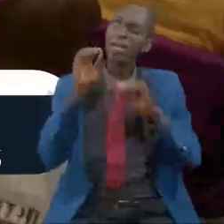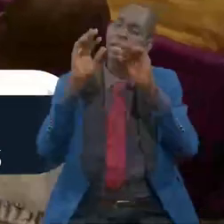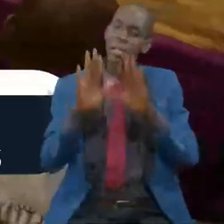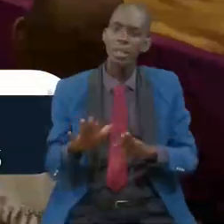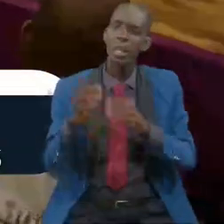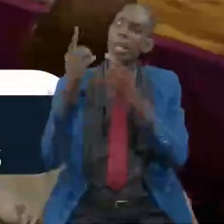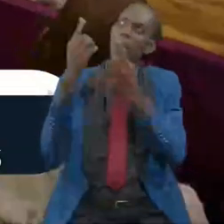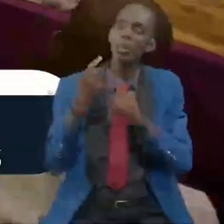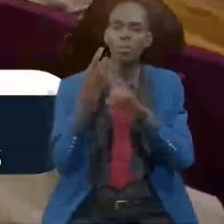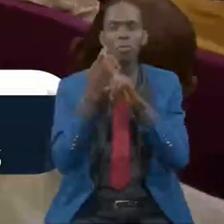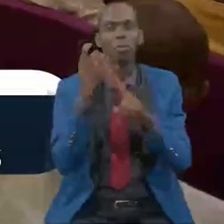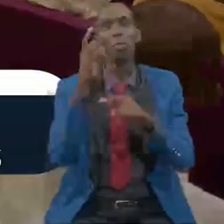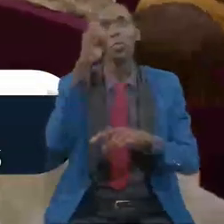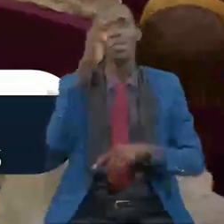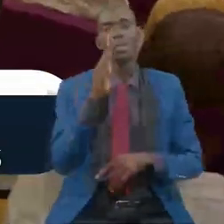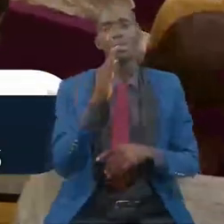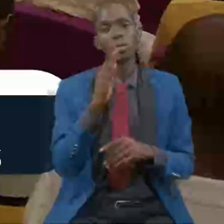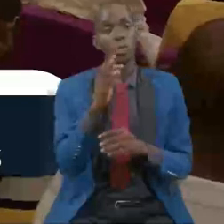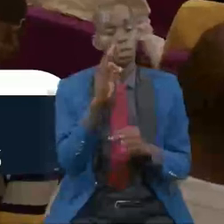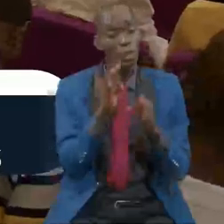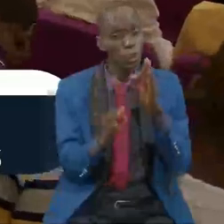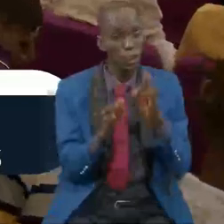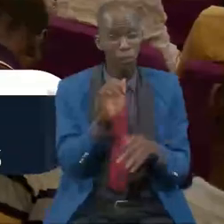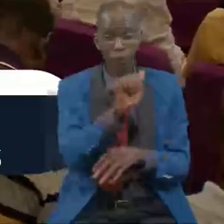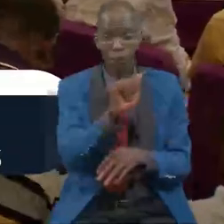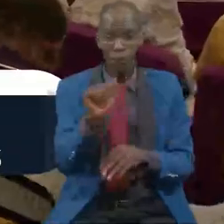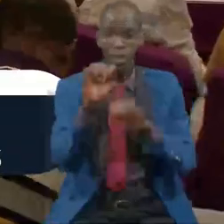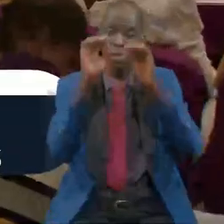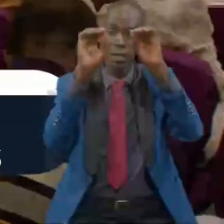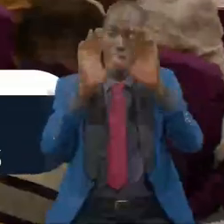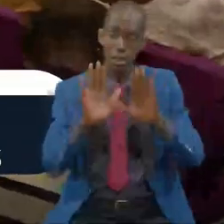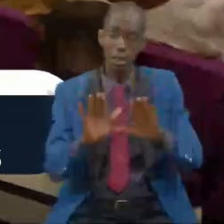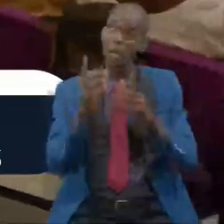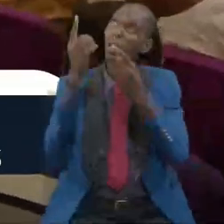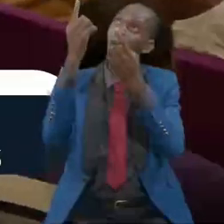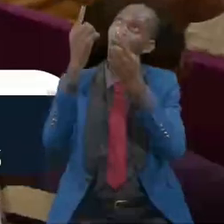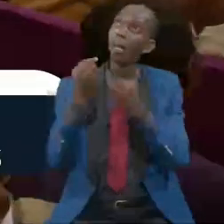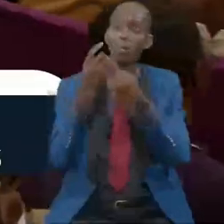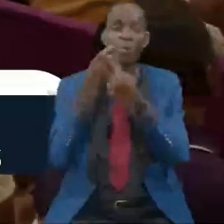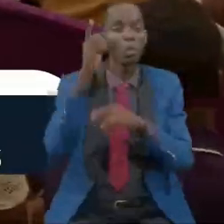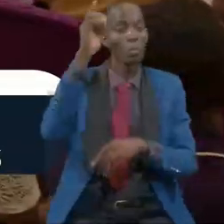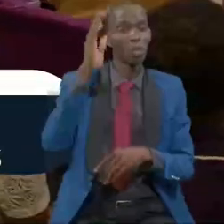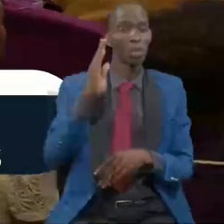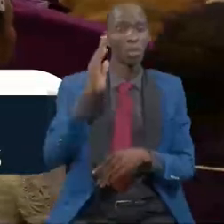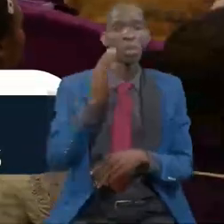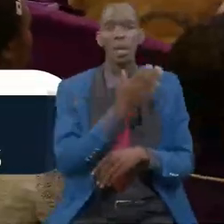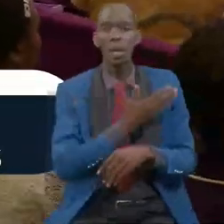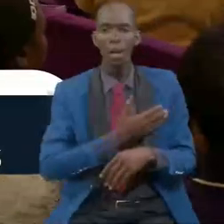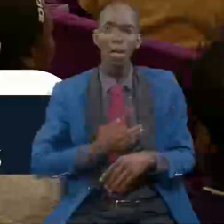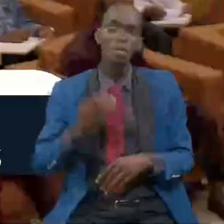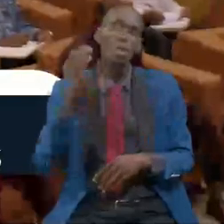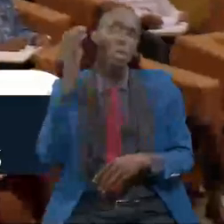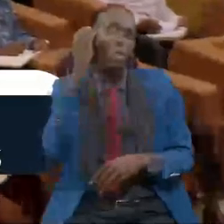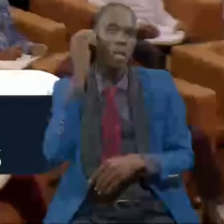docteur venu de Dieu. Si un docteur, un enseignant vient de Dieu et